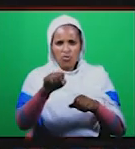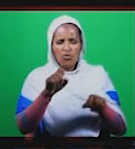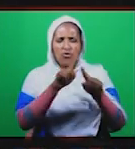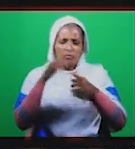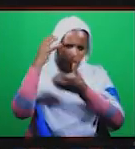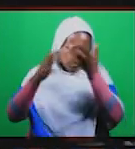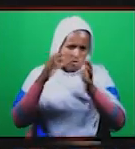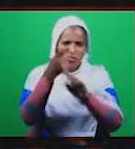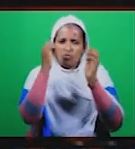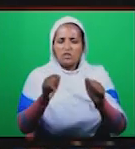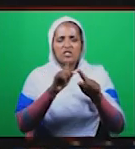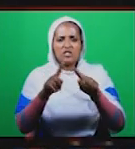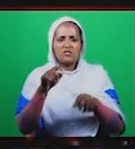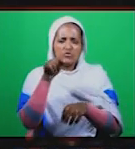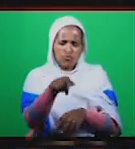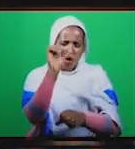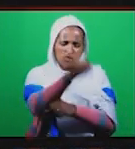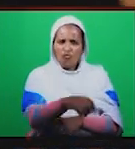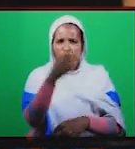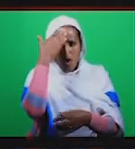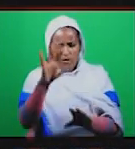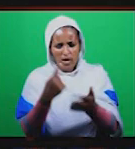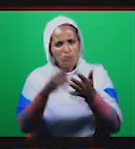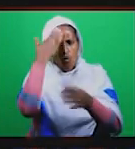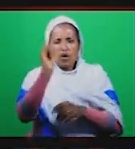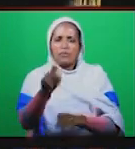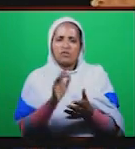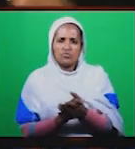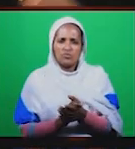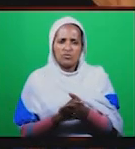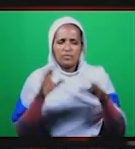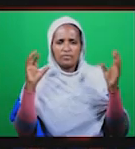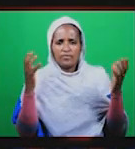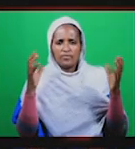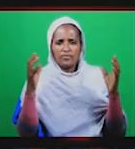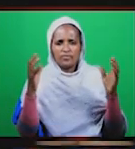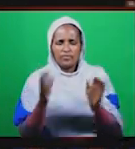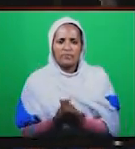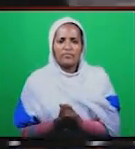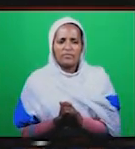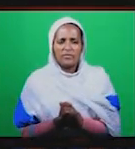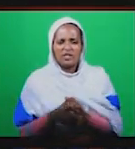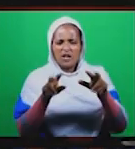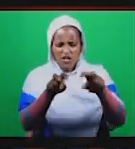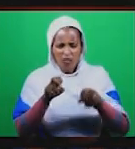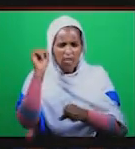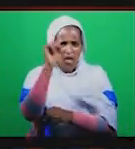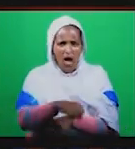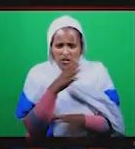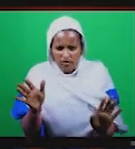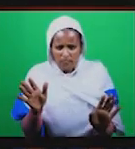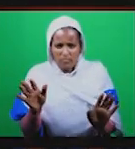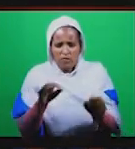አያውቅም። ያስደነግጣል፣ ሊያስደነግጥ ይችላል፣ ግራ ሊያጋባ ይችላል፣ ግን አሸንፎ አያውቅም። ይህን